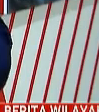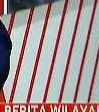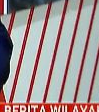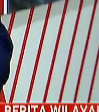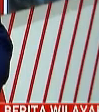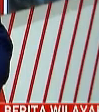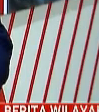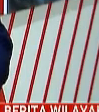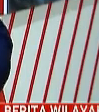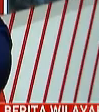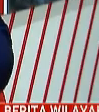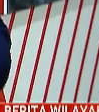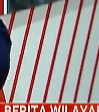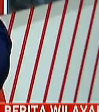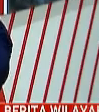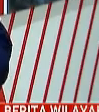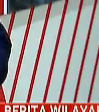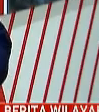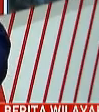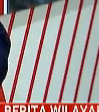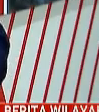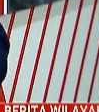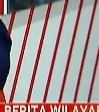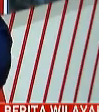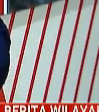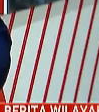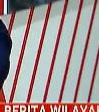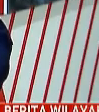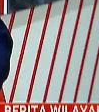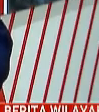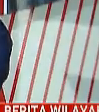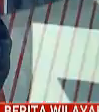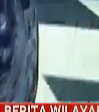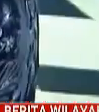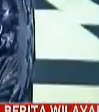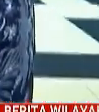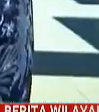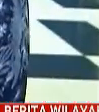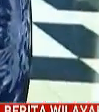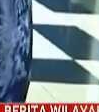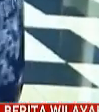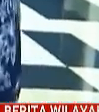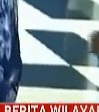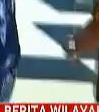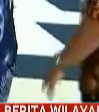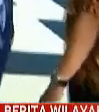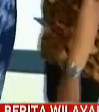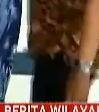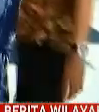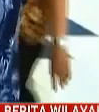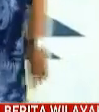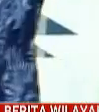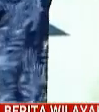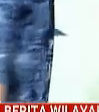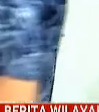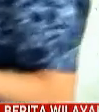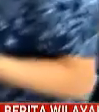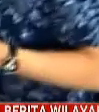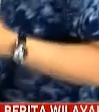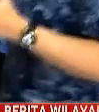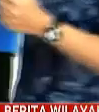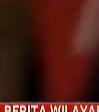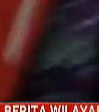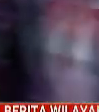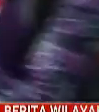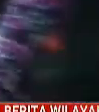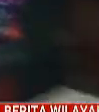saya percaya tentu anda banyak kenangan manis anda bersama RTM yang setia menemani menerusi pelbagai program radio dan